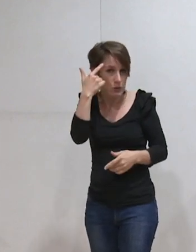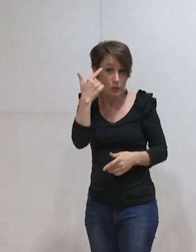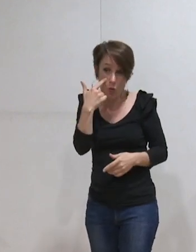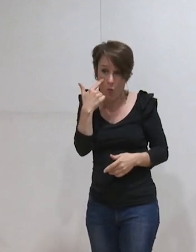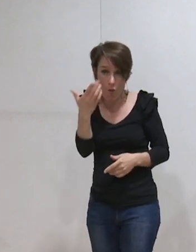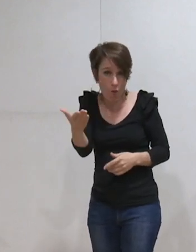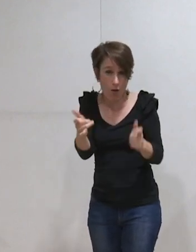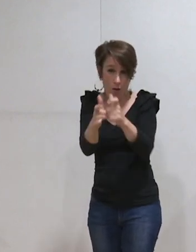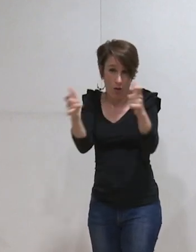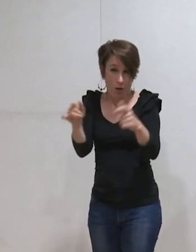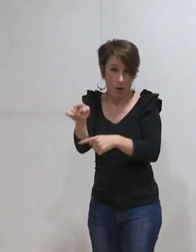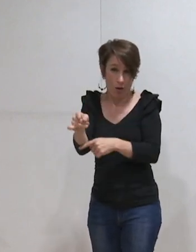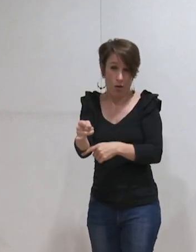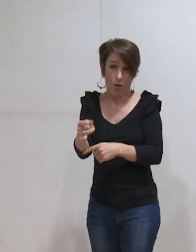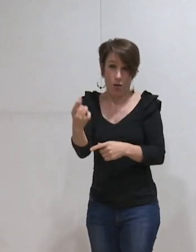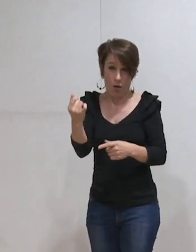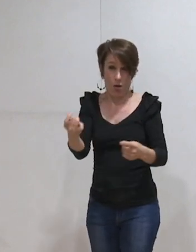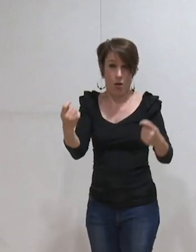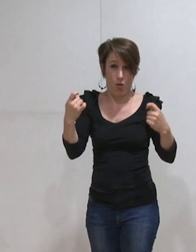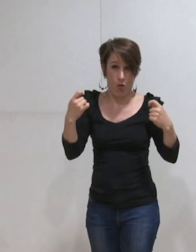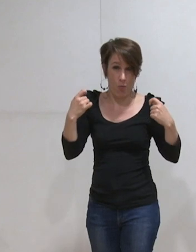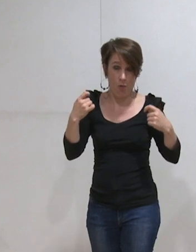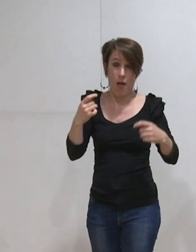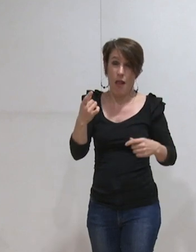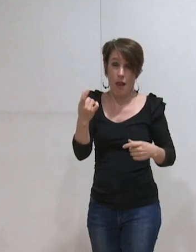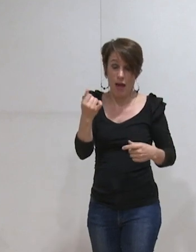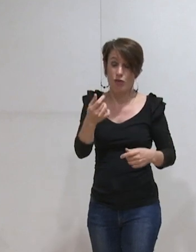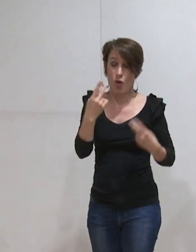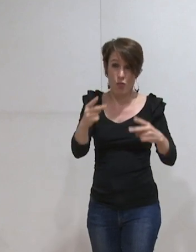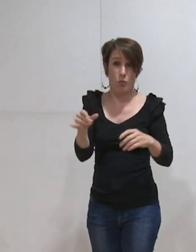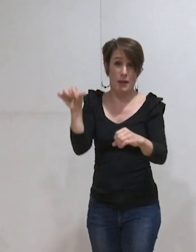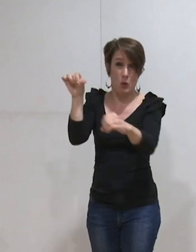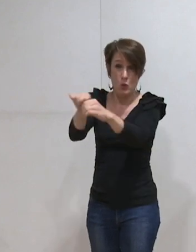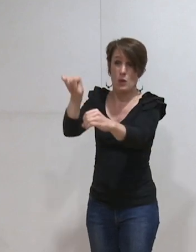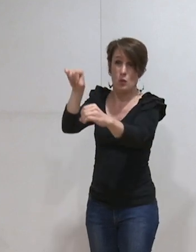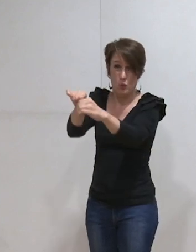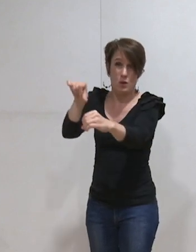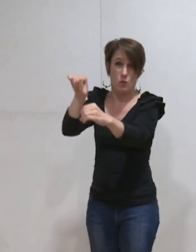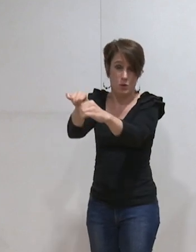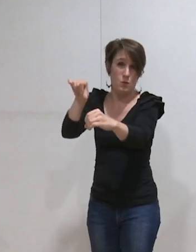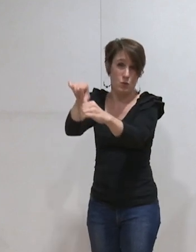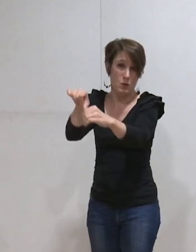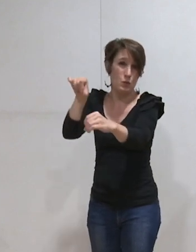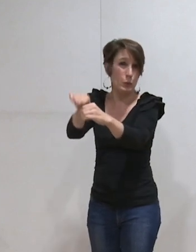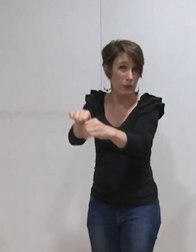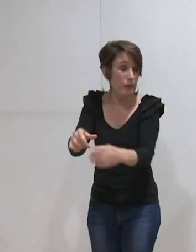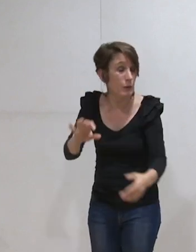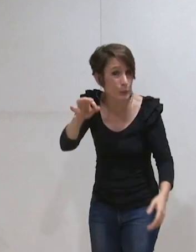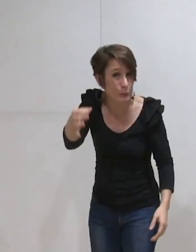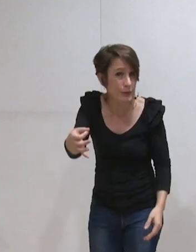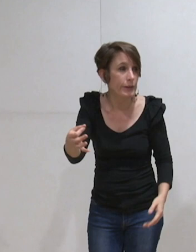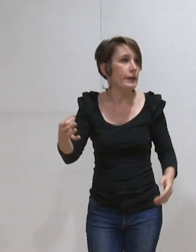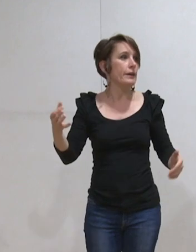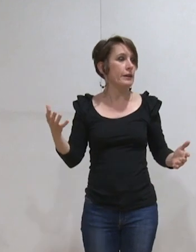de nombreuses années euh beaucoup d'argent public et que ce travail pour